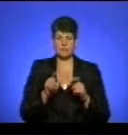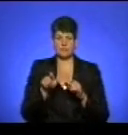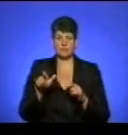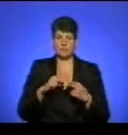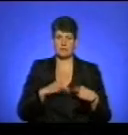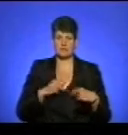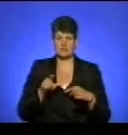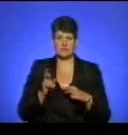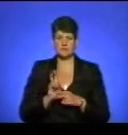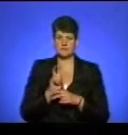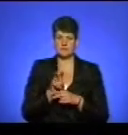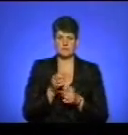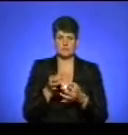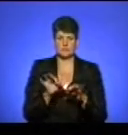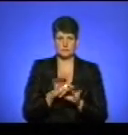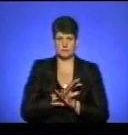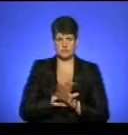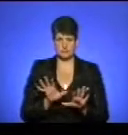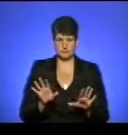нас не пускав.